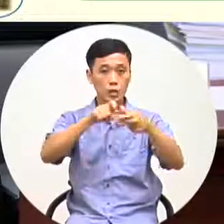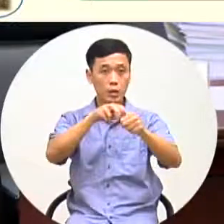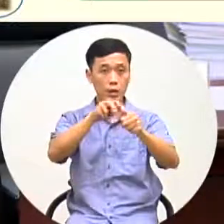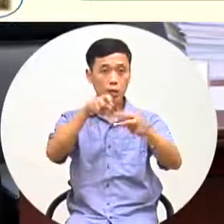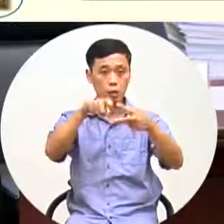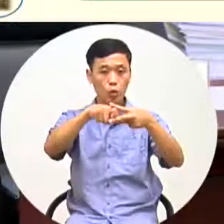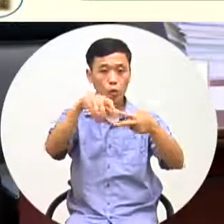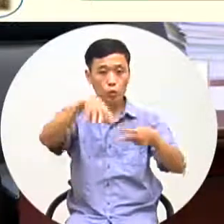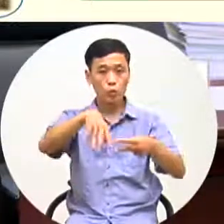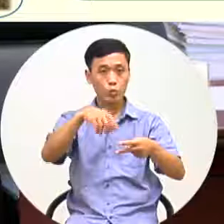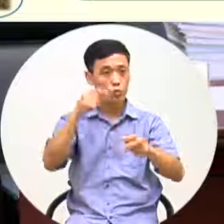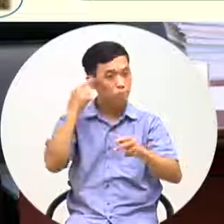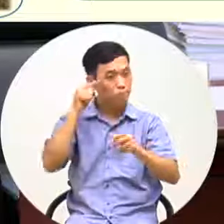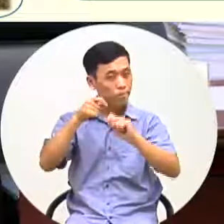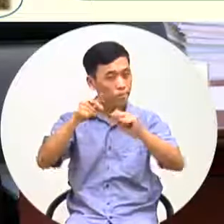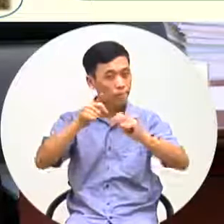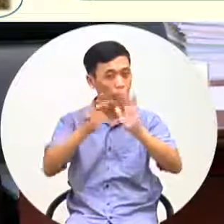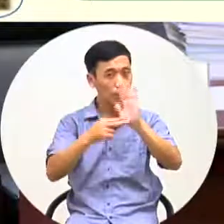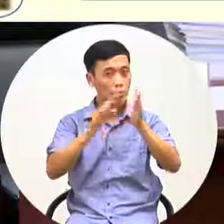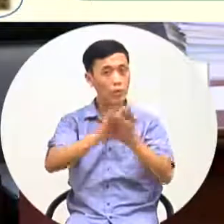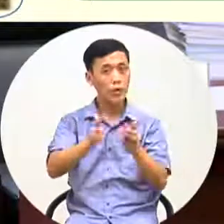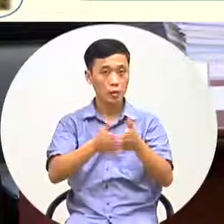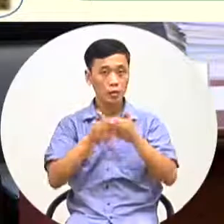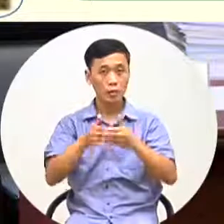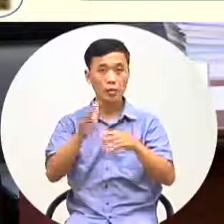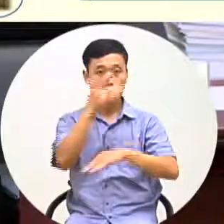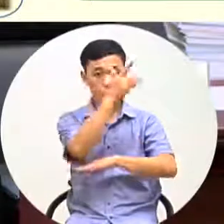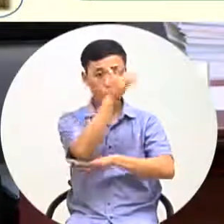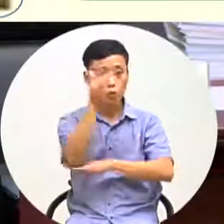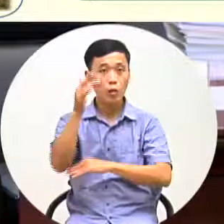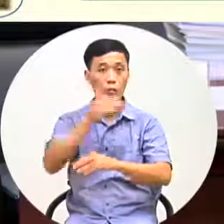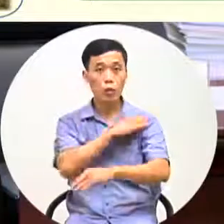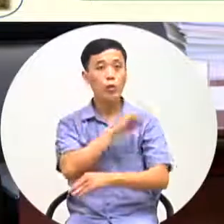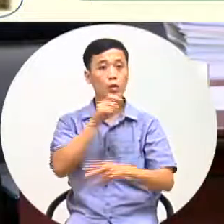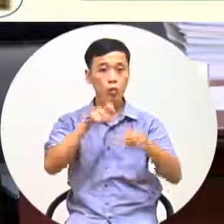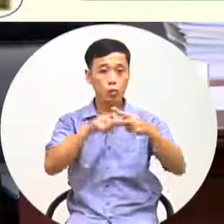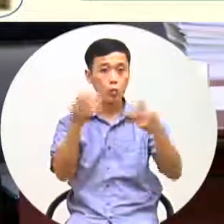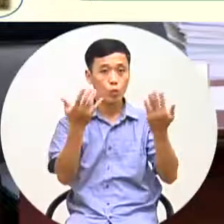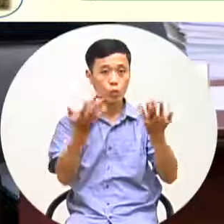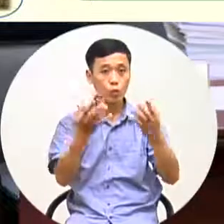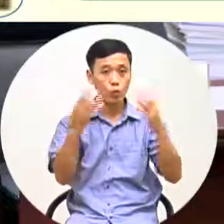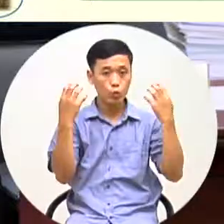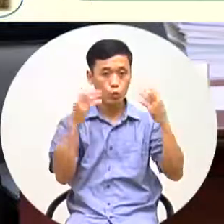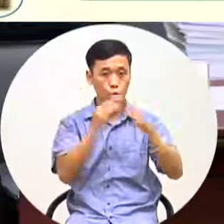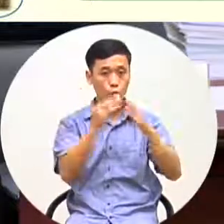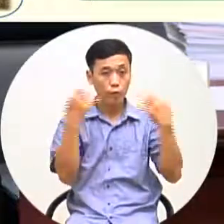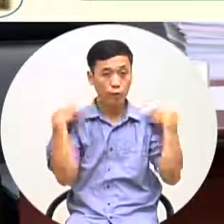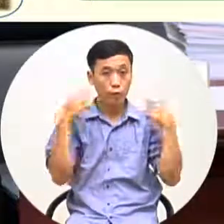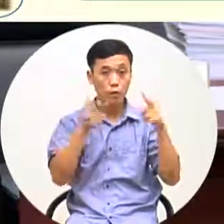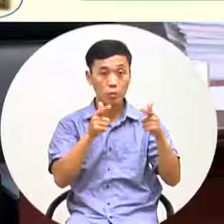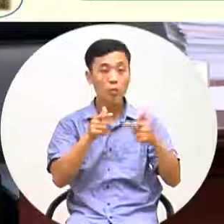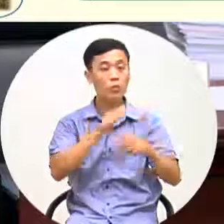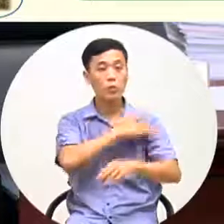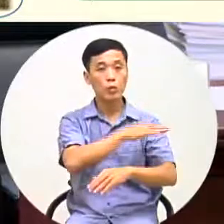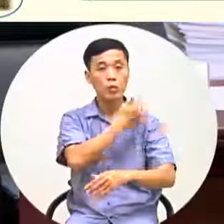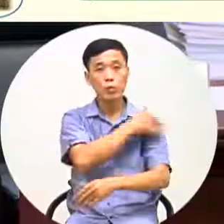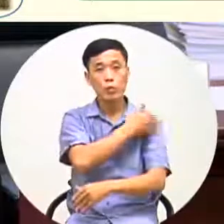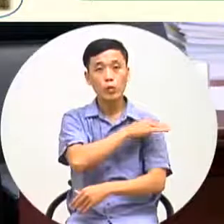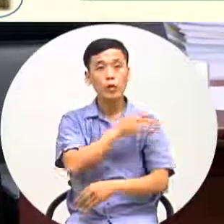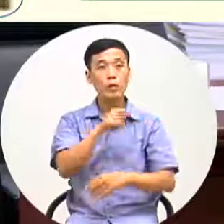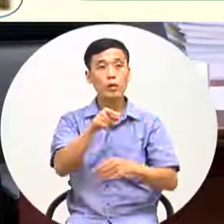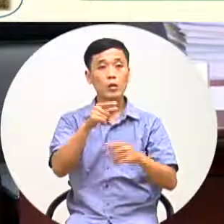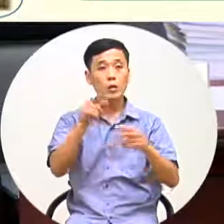木，不论是不是公务局的树，不论是不是就是只要各局处都有可能有树嘛，教育局有，水利局